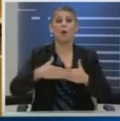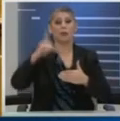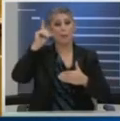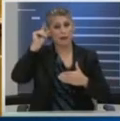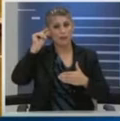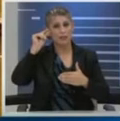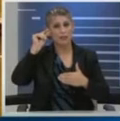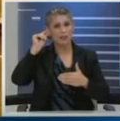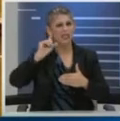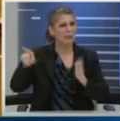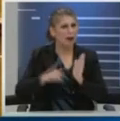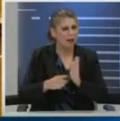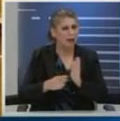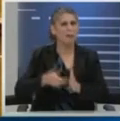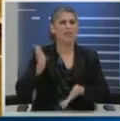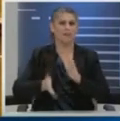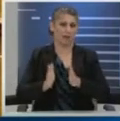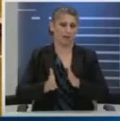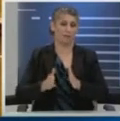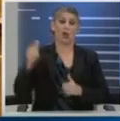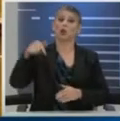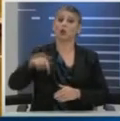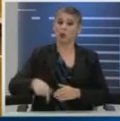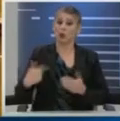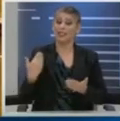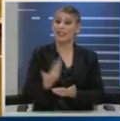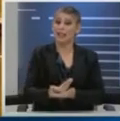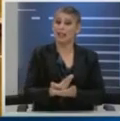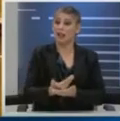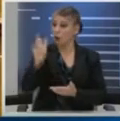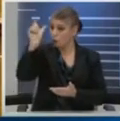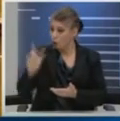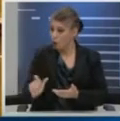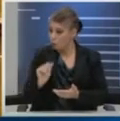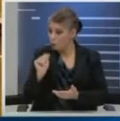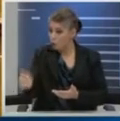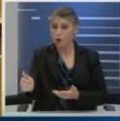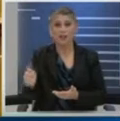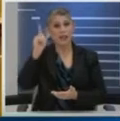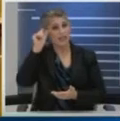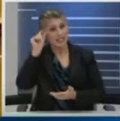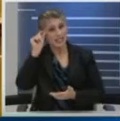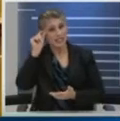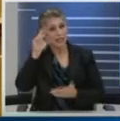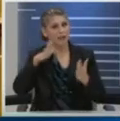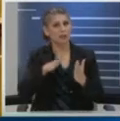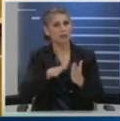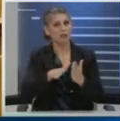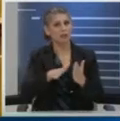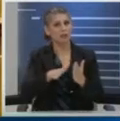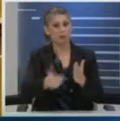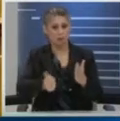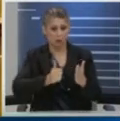στην ανομία και τη βία και ζητάτε από τους φοιτητές να την αντιμετωπίσουν